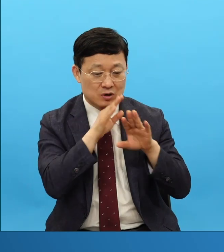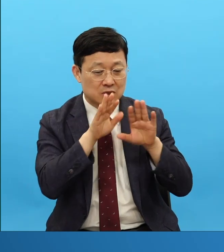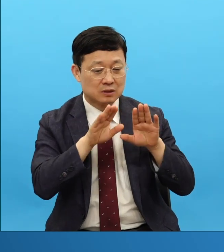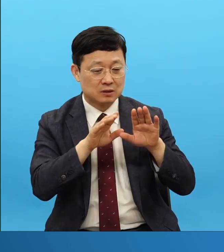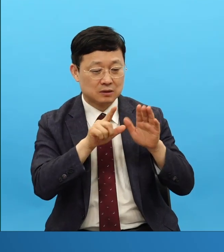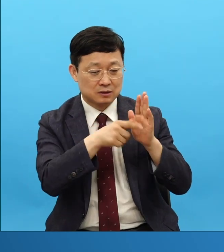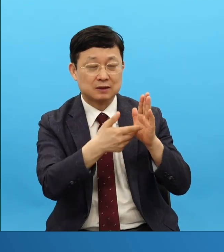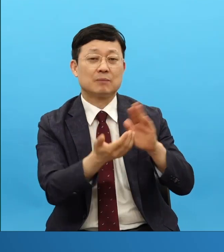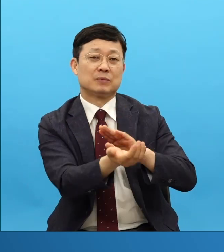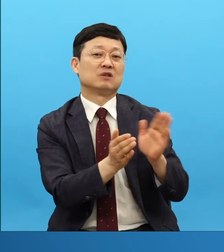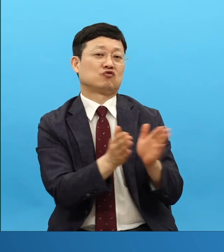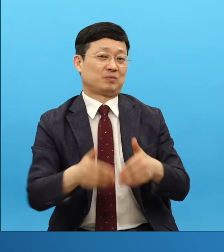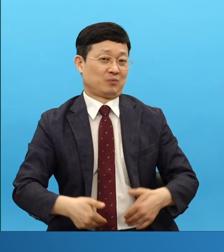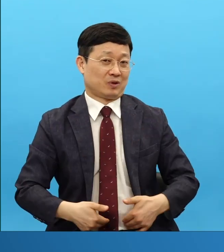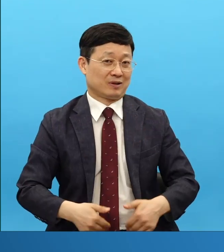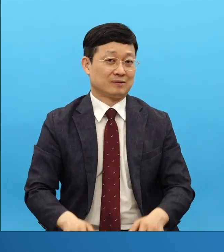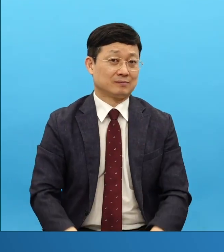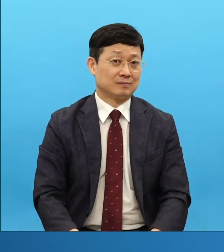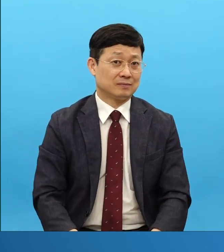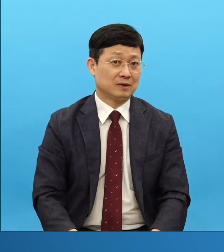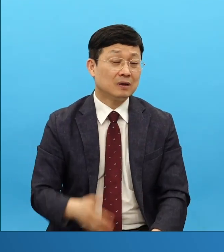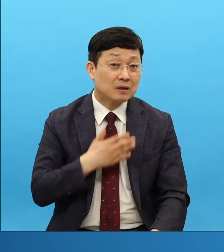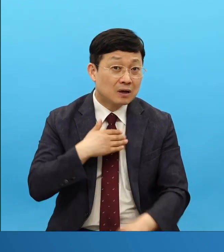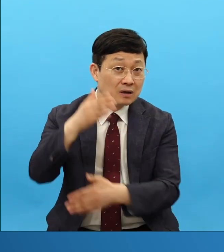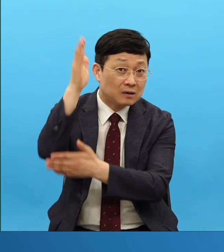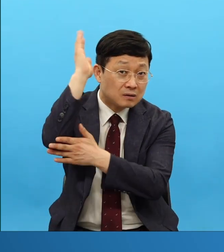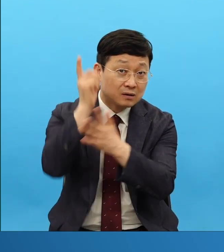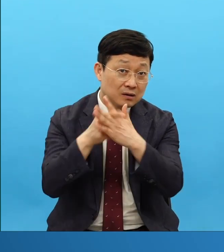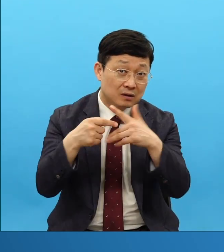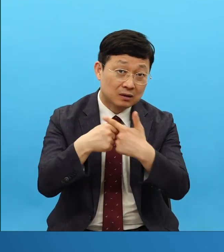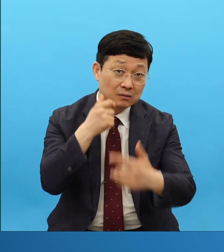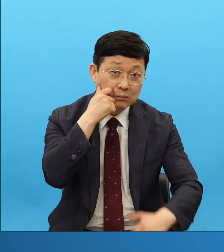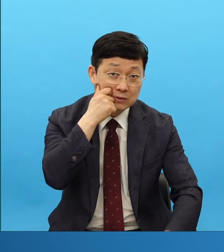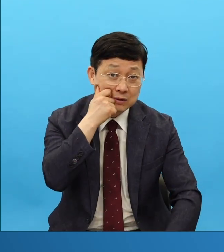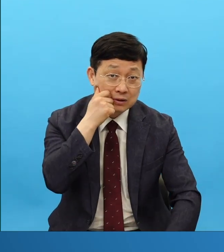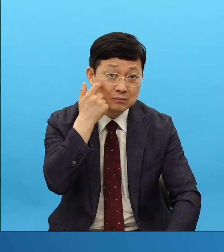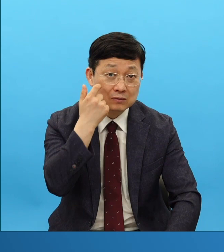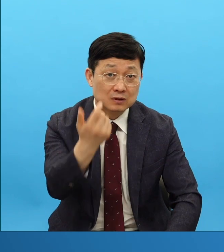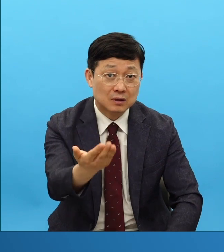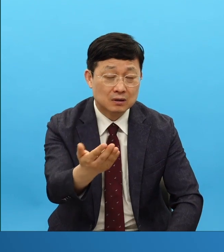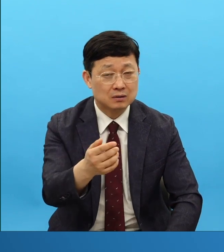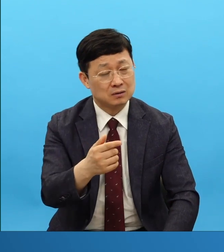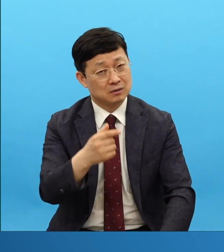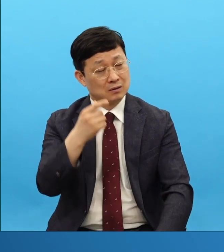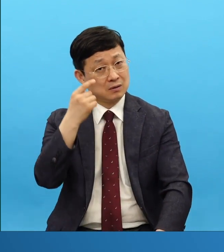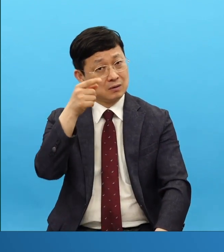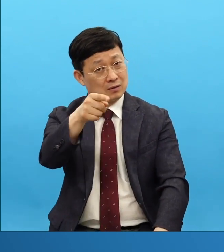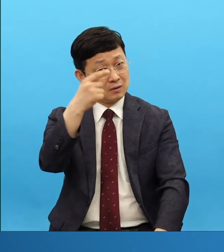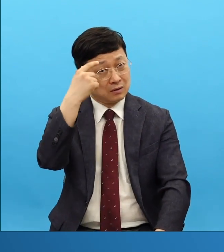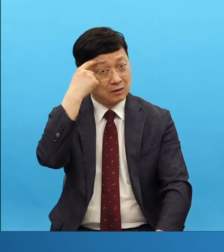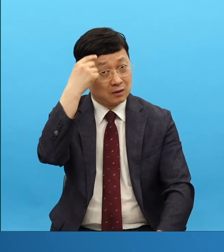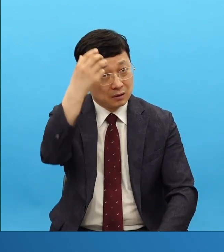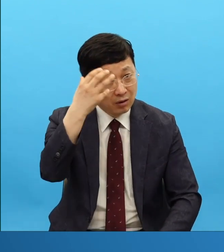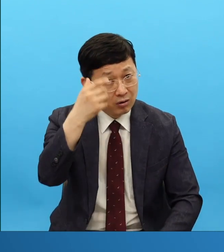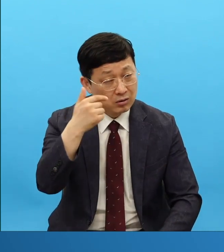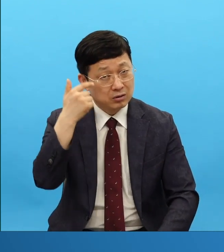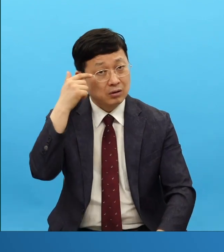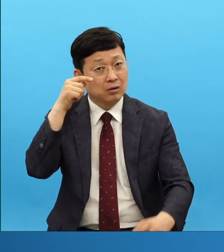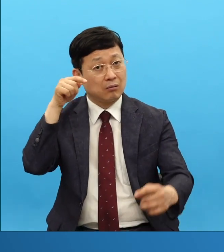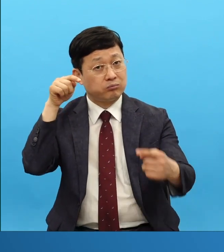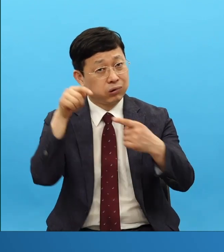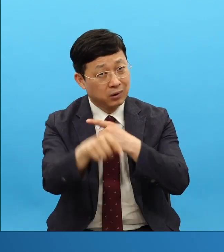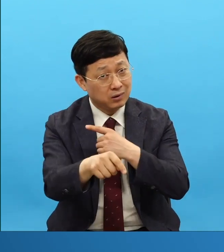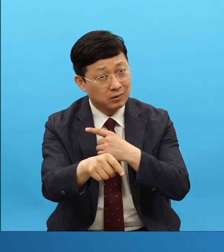모르겠습니다. 정말 이게 이해 안 됩니까? 이해 안 된다는 건요. 그 뭔가 영이 좀 이상한 거예요. 왜 하나님의 말씀이